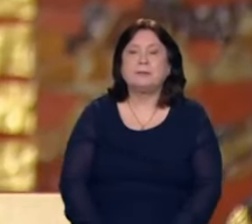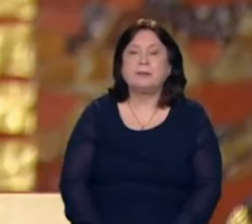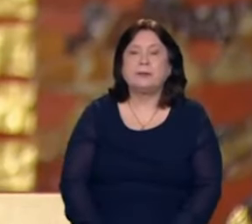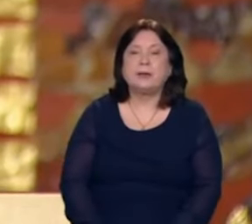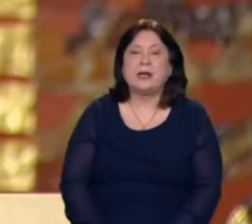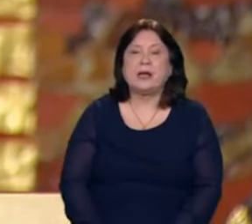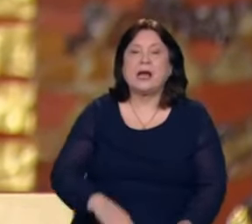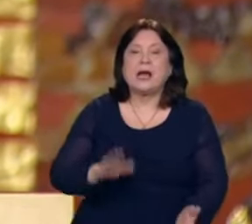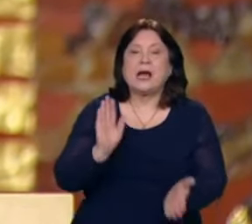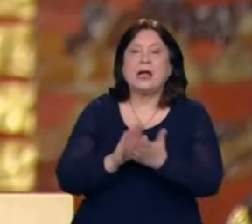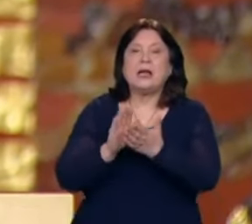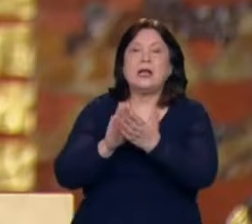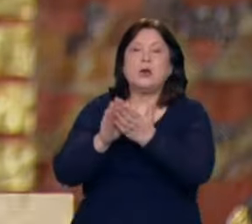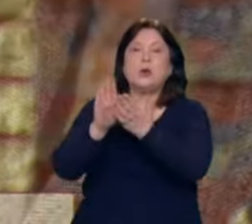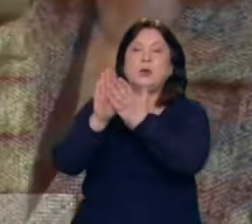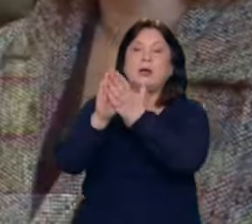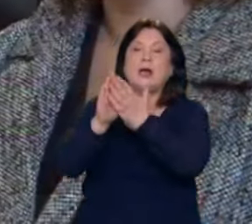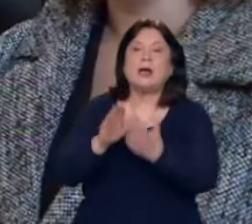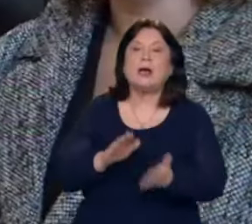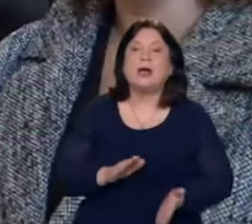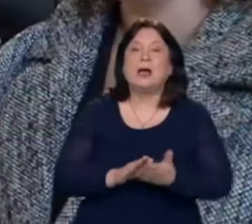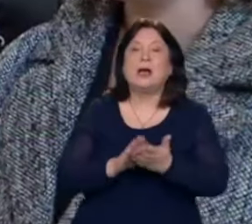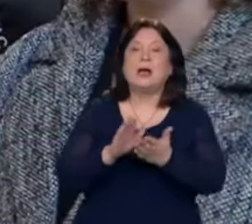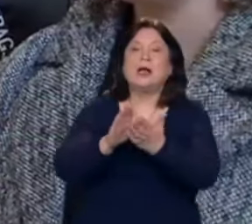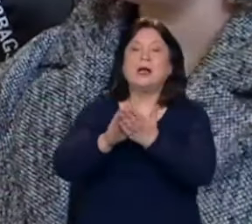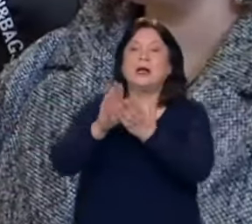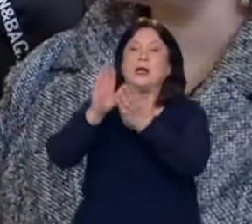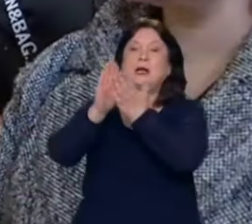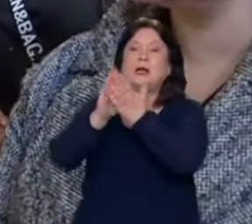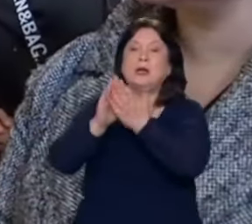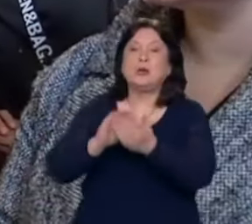Niebieskie Alleluja